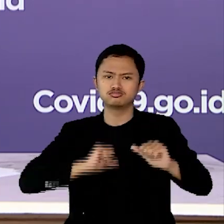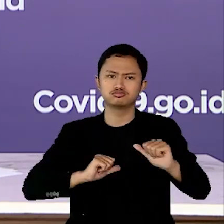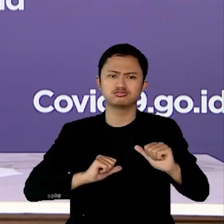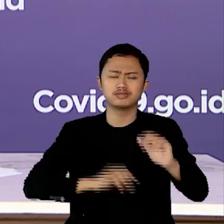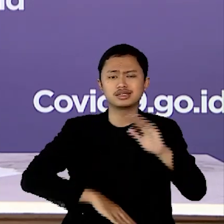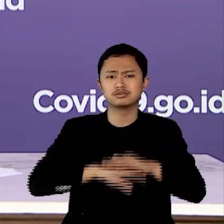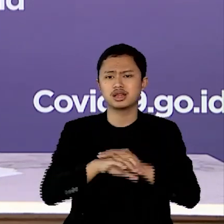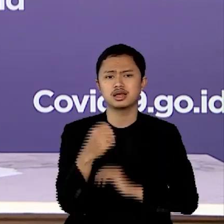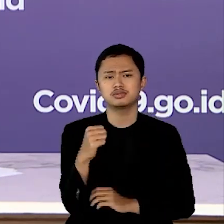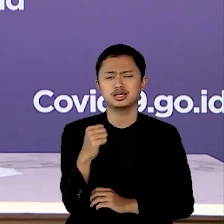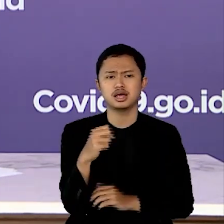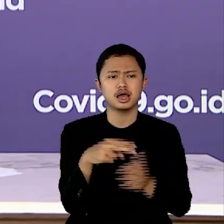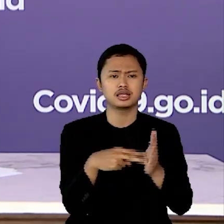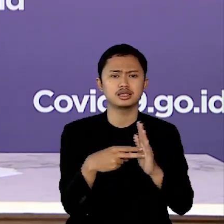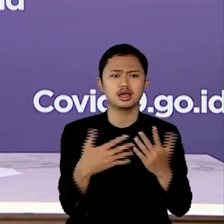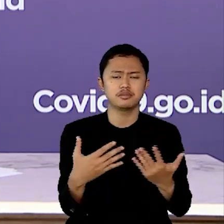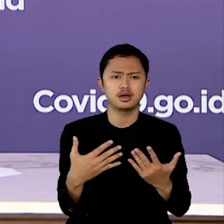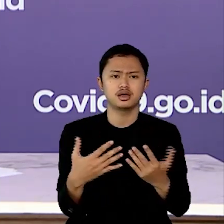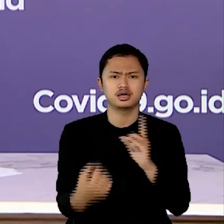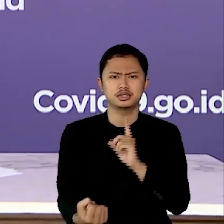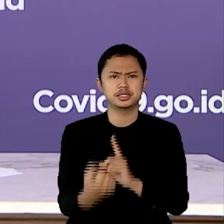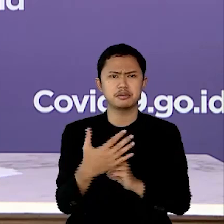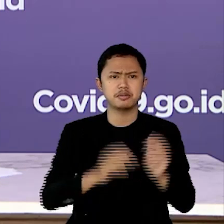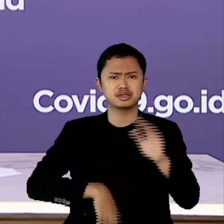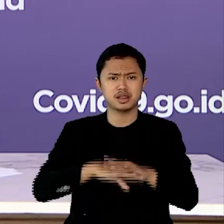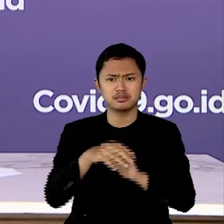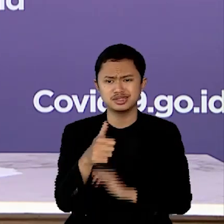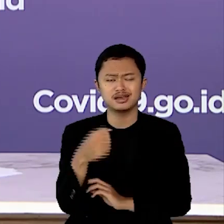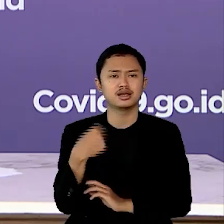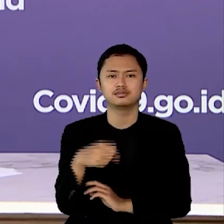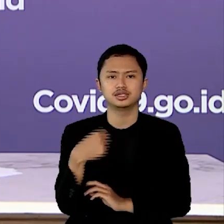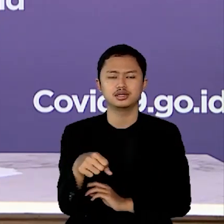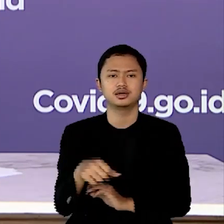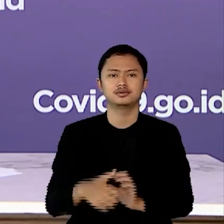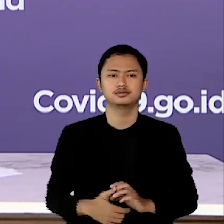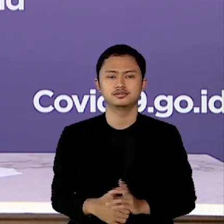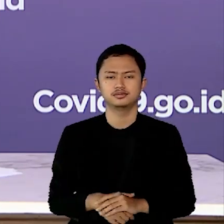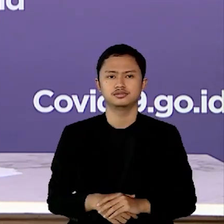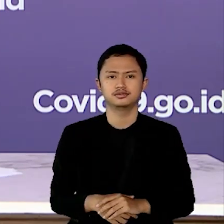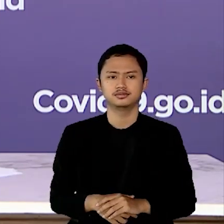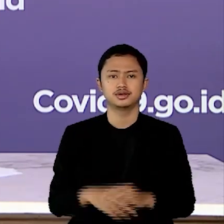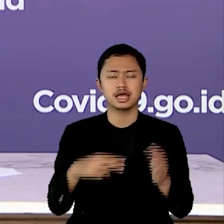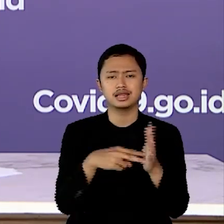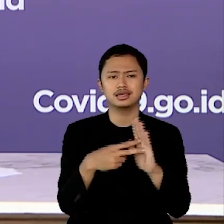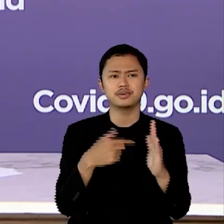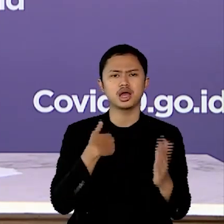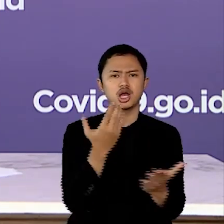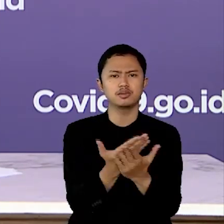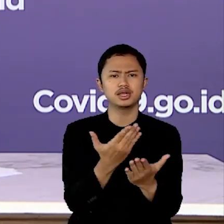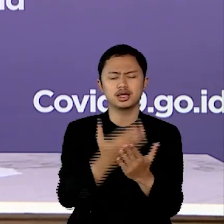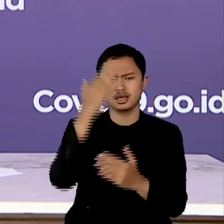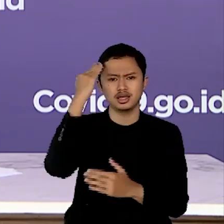maksimal Tentu saja tidak akan memberikan dampak yang maksimal pula Untuk itu saya minta kepada